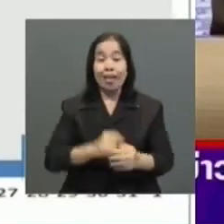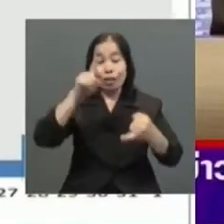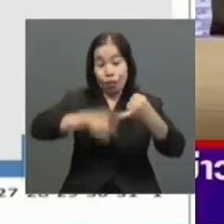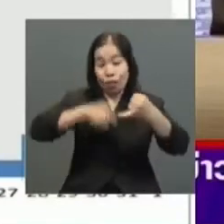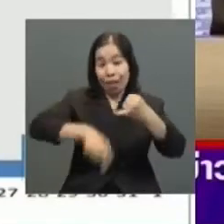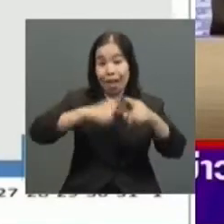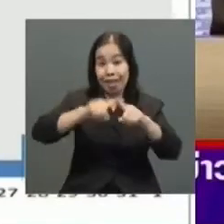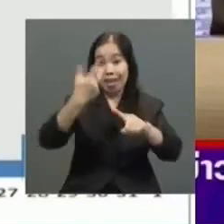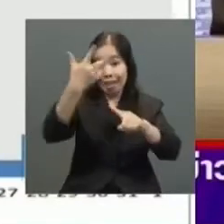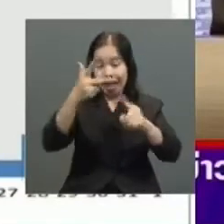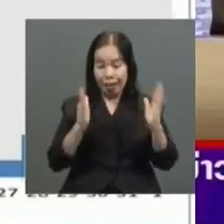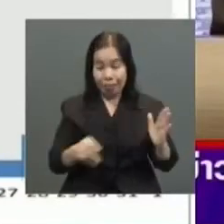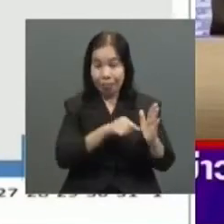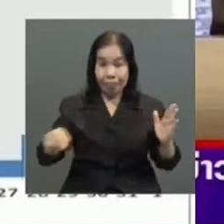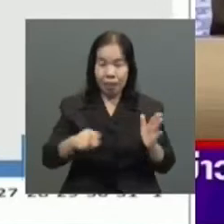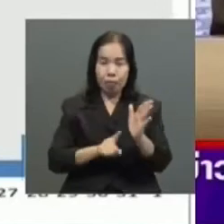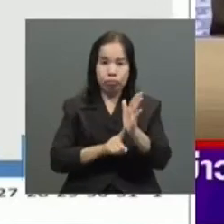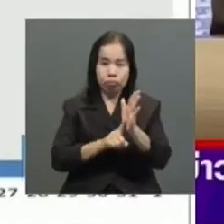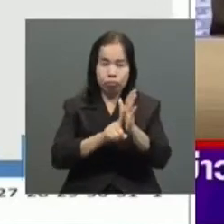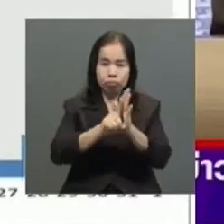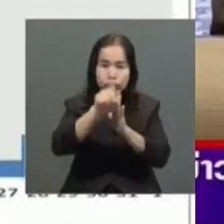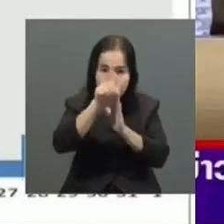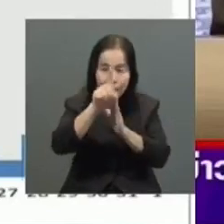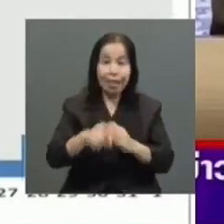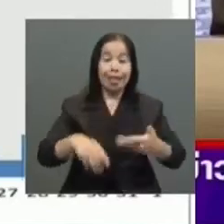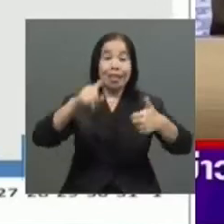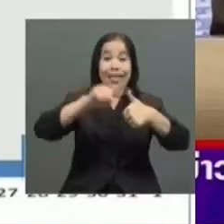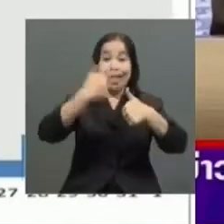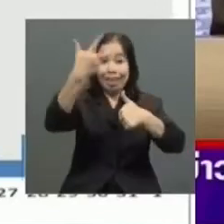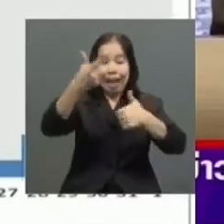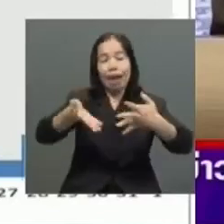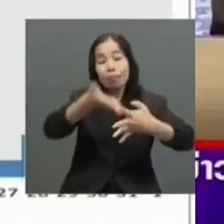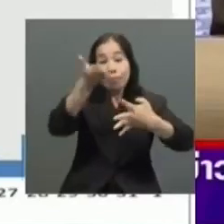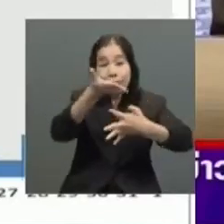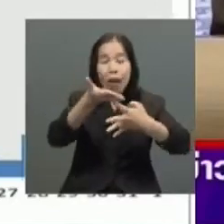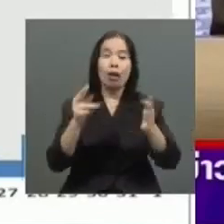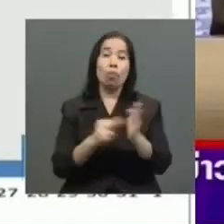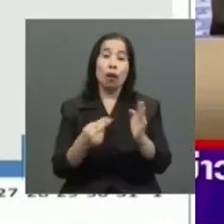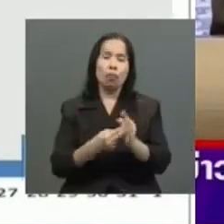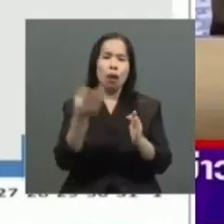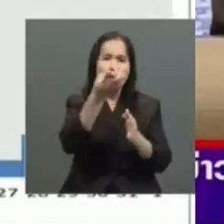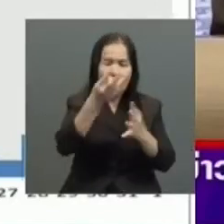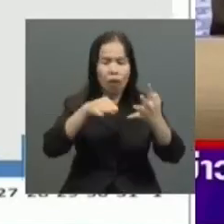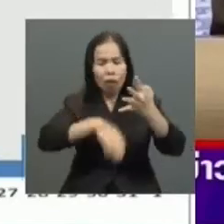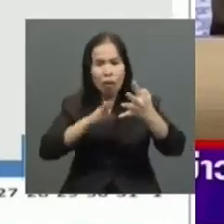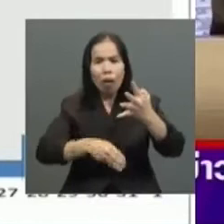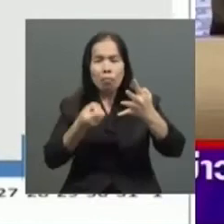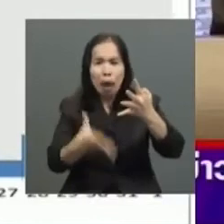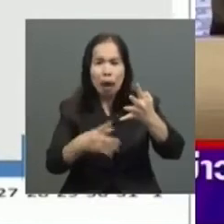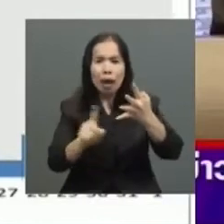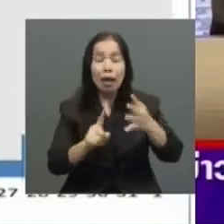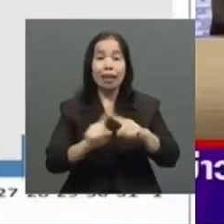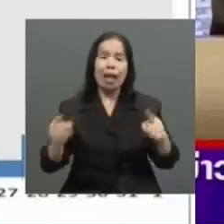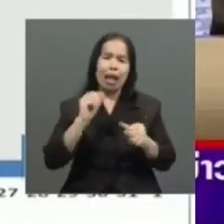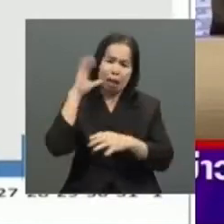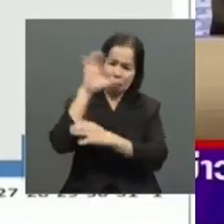ขึ้นเมื่อเทียบกับตอนต้นเดือนนั่นแสดงว่ามาตรการของการให้อยู่บ้านแต่